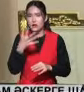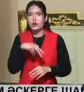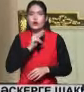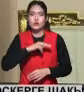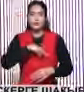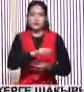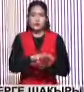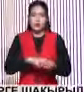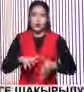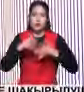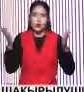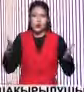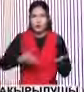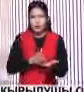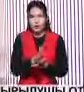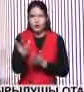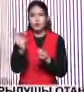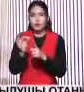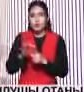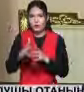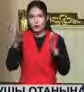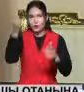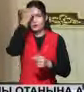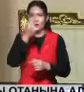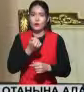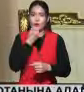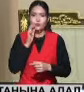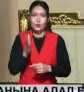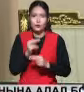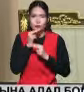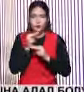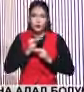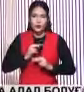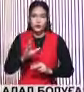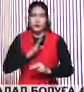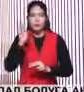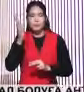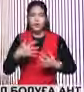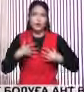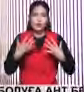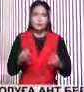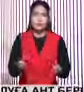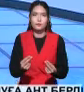деген үлкен міндет тұр. Тағы да алғыс айтам. Мен сіздің халқыңызға жақсылық, бейбітшілік, денсаулық тілеймін.